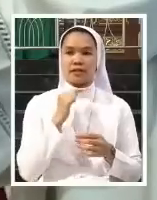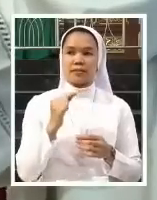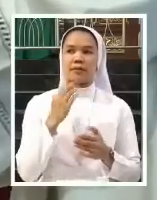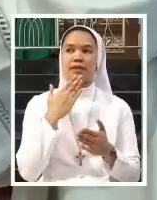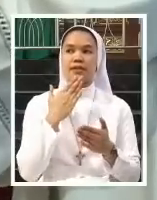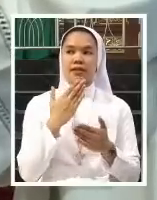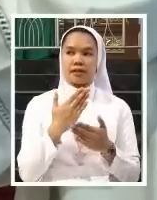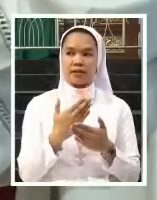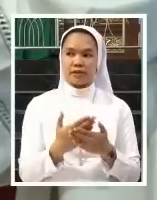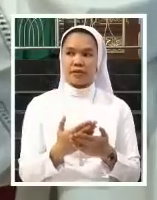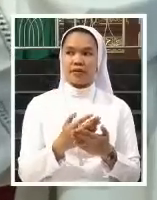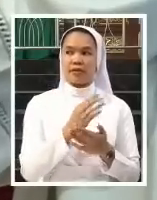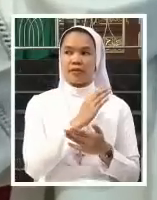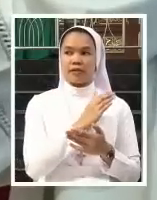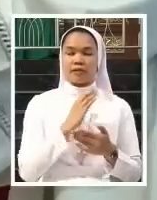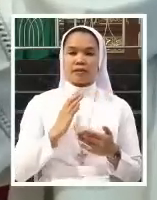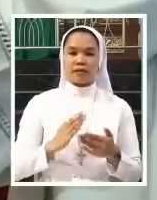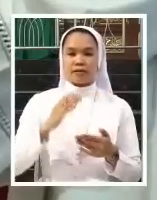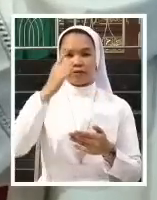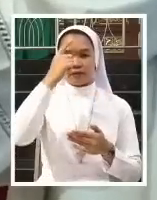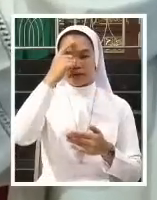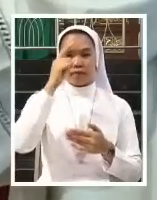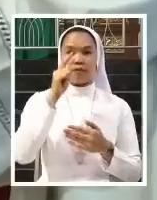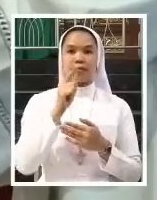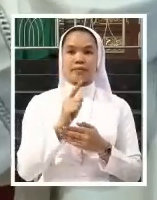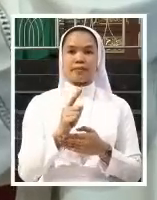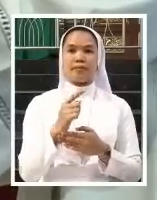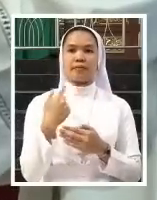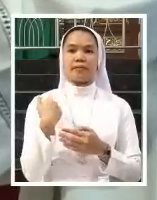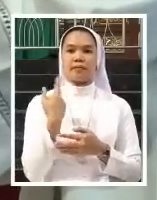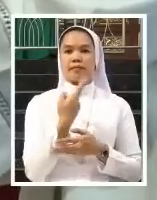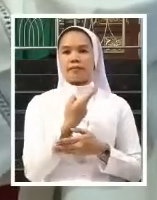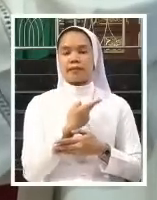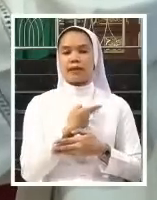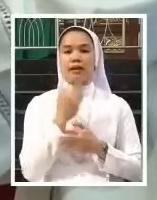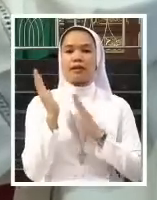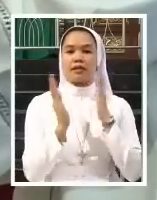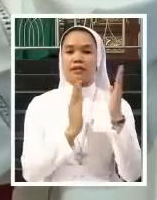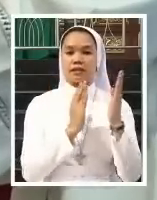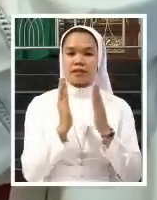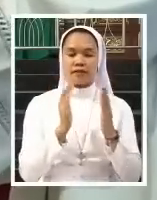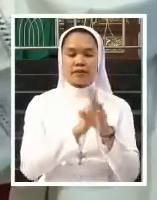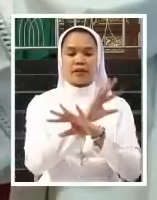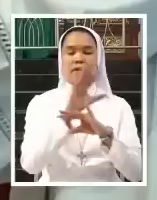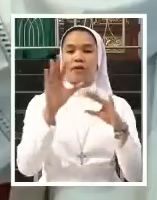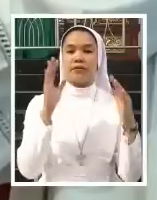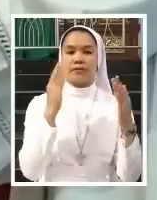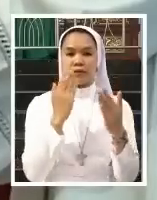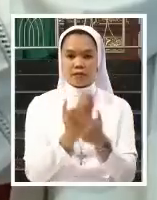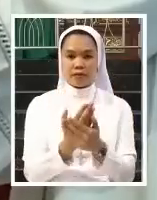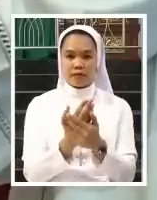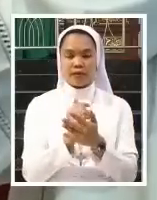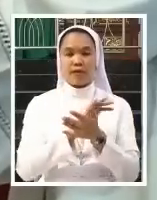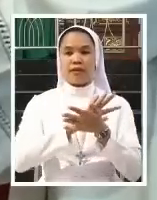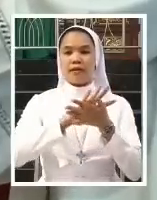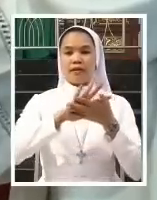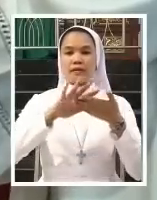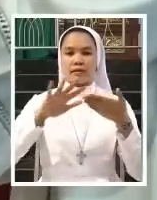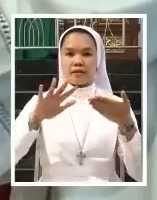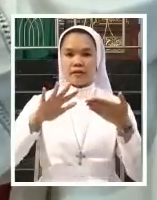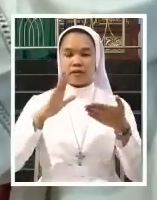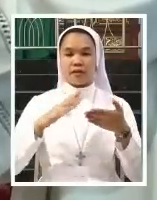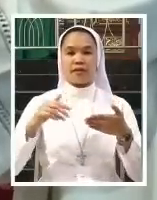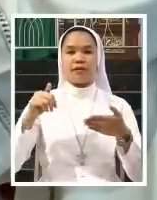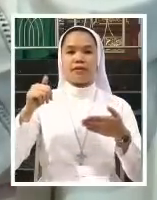marahay na pastor, para tukdo asin surugoon kan gabos, maging malinaw asin orog